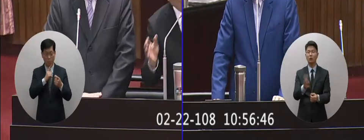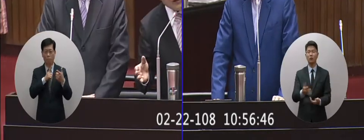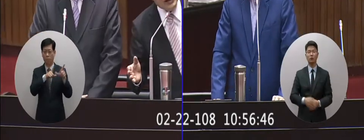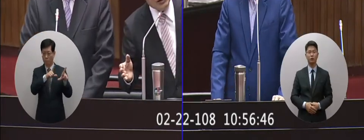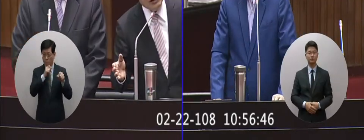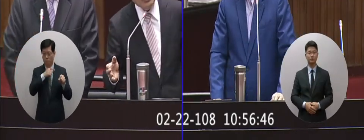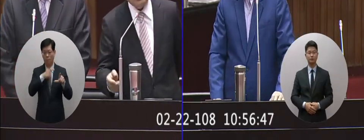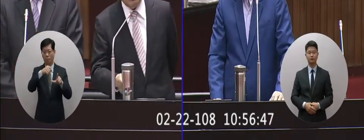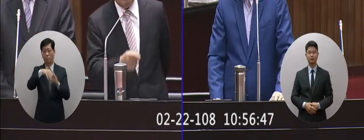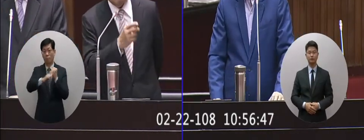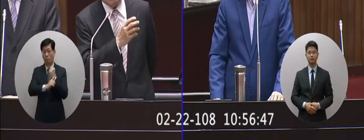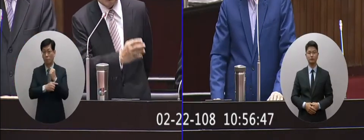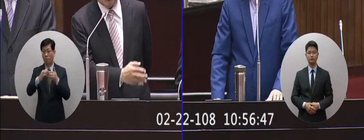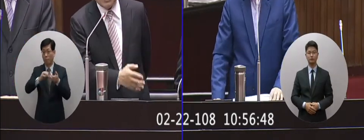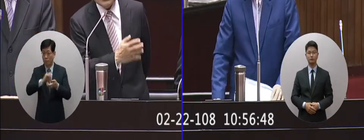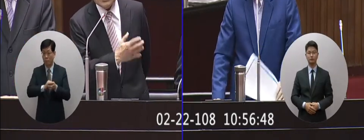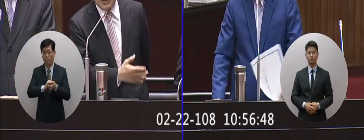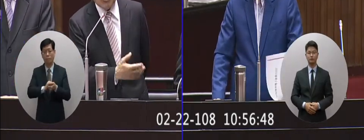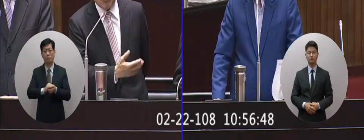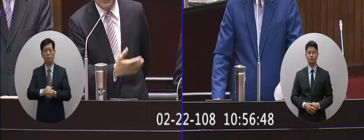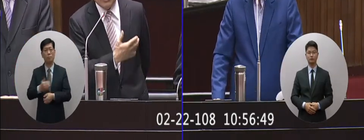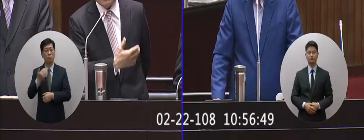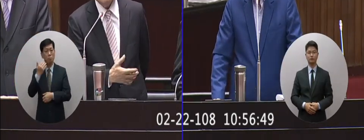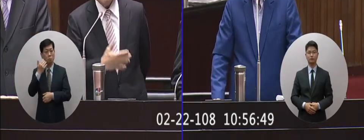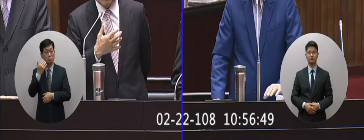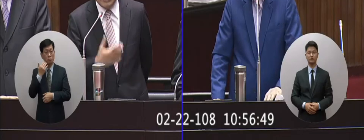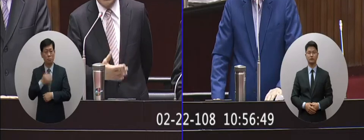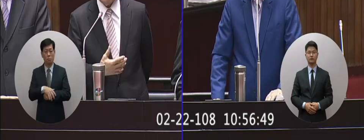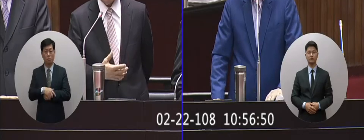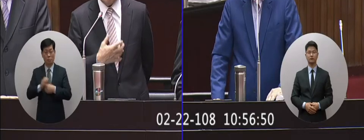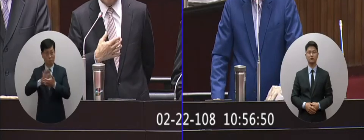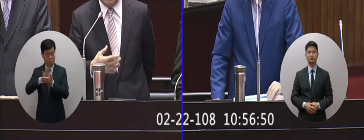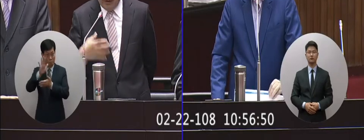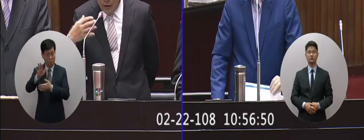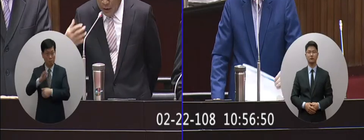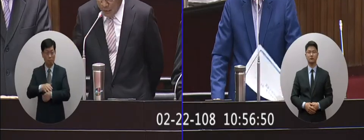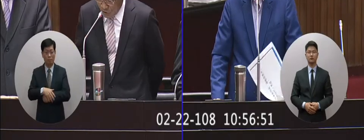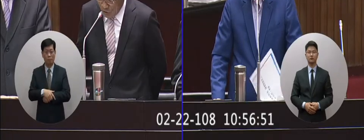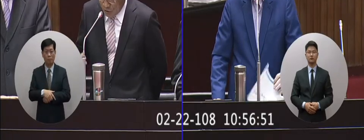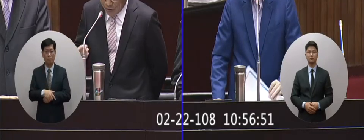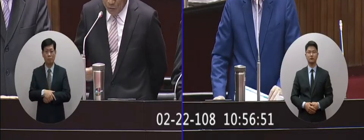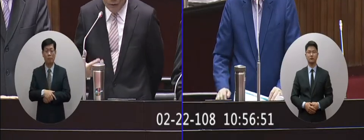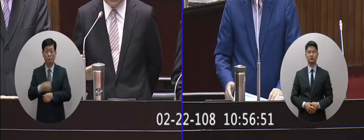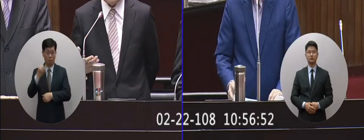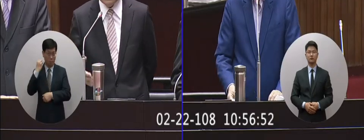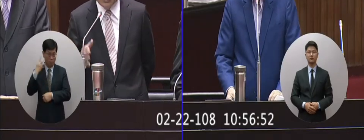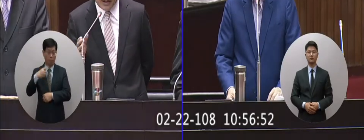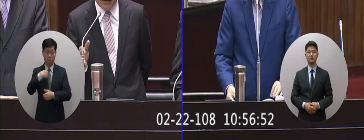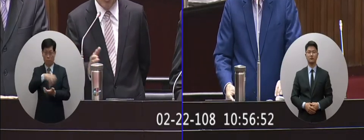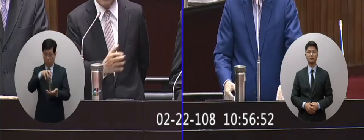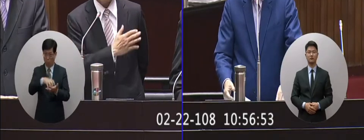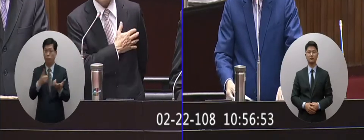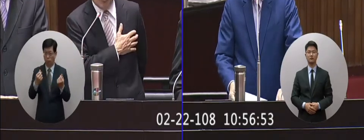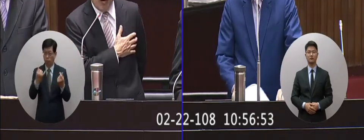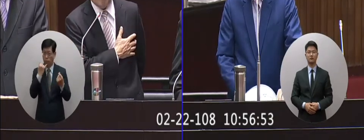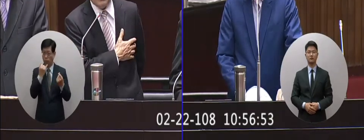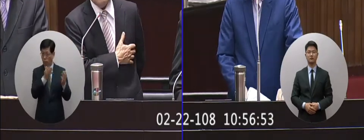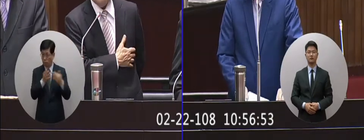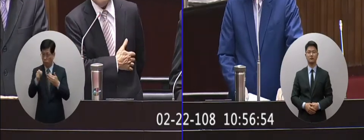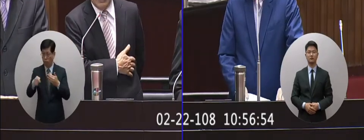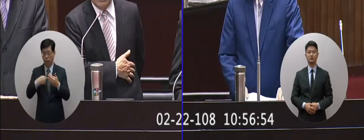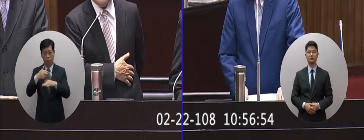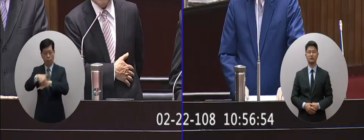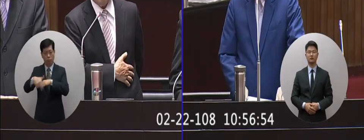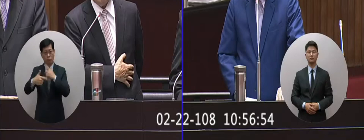投法的规定，然后有关相关的未来，如果我们新的身份证等等，也可以往这一方